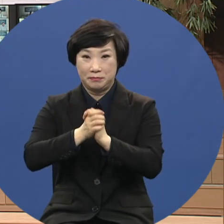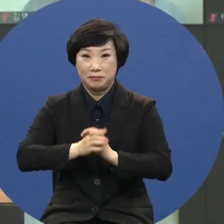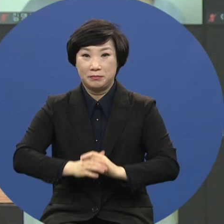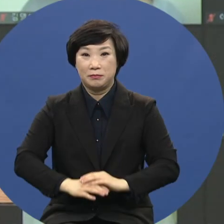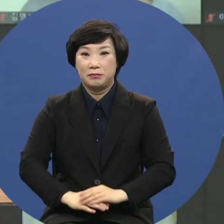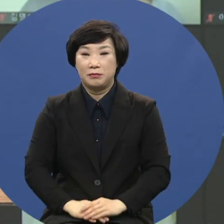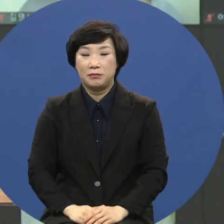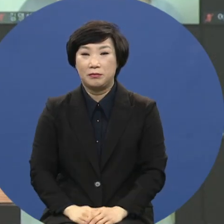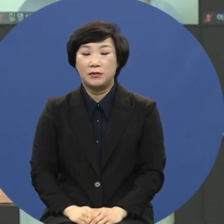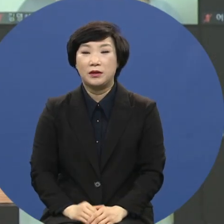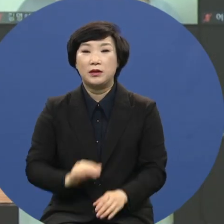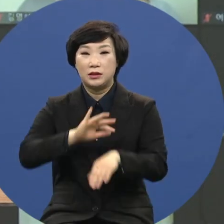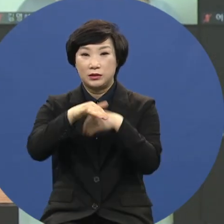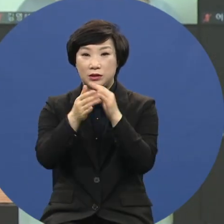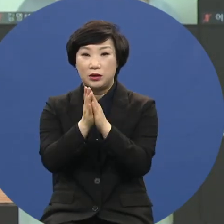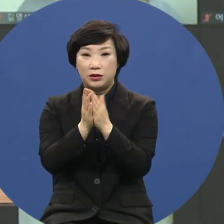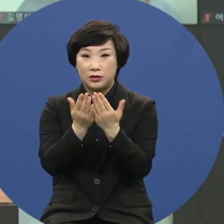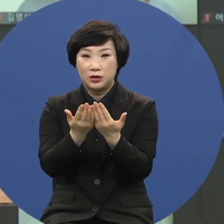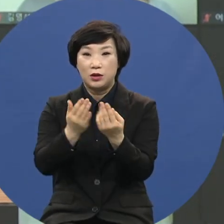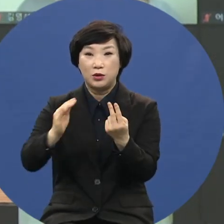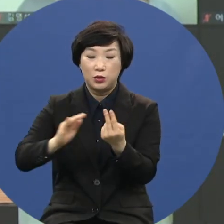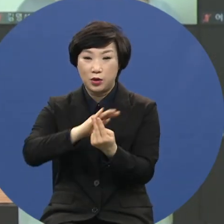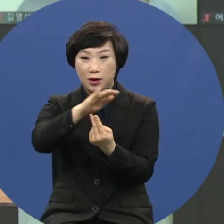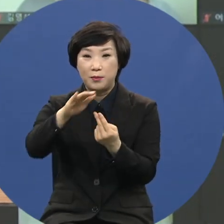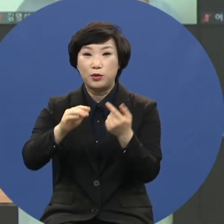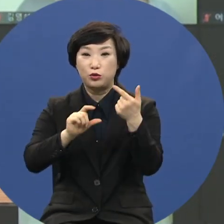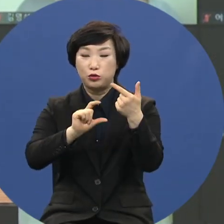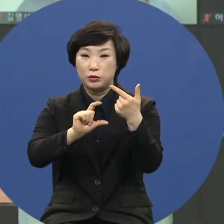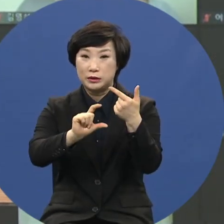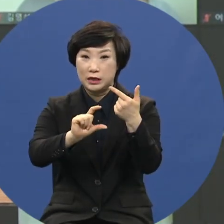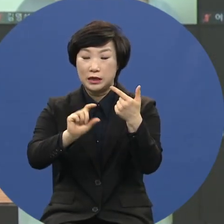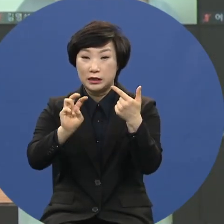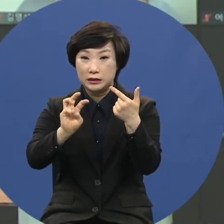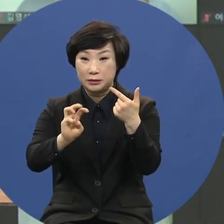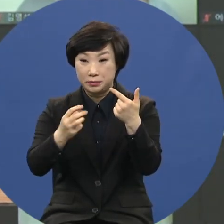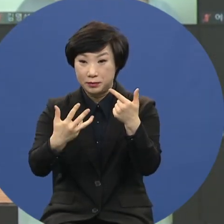아멘. 요한복음 6장